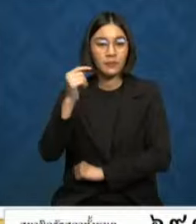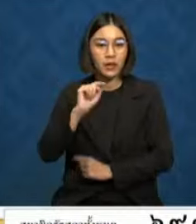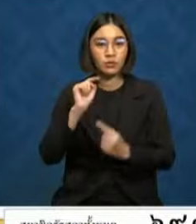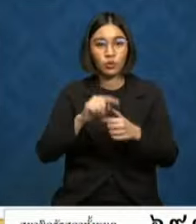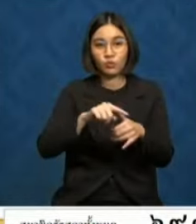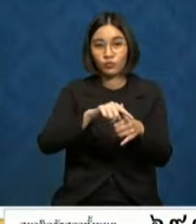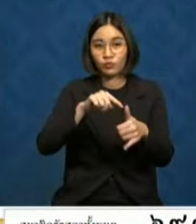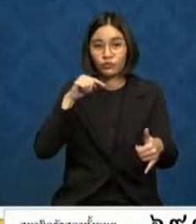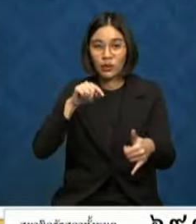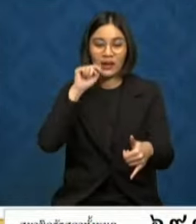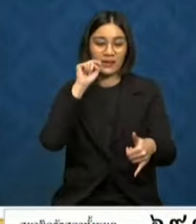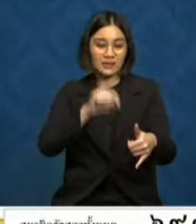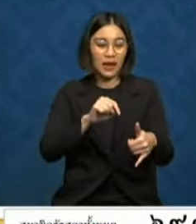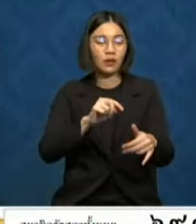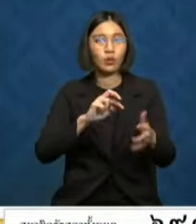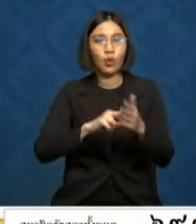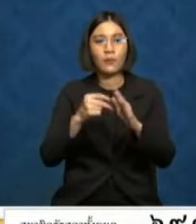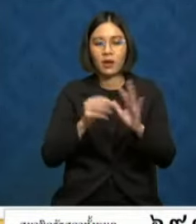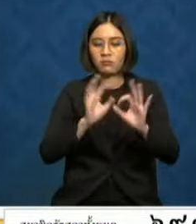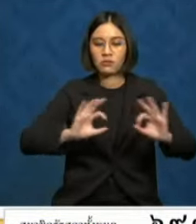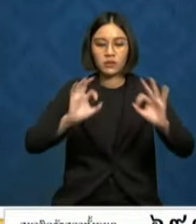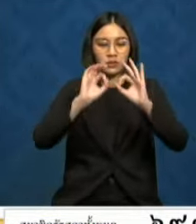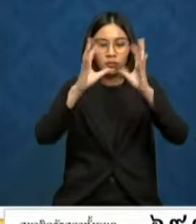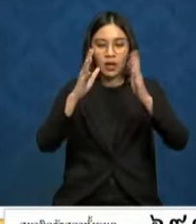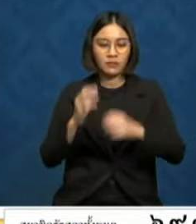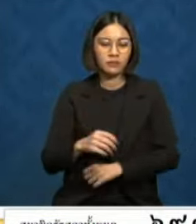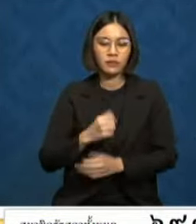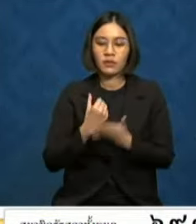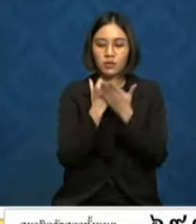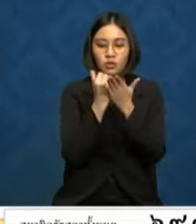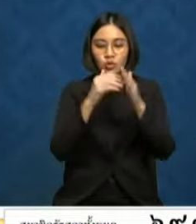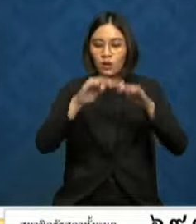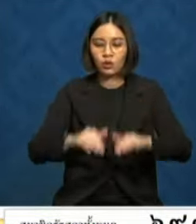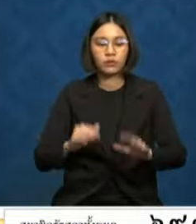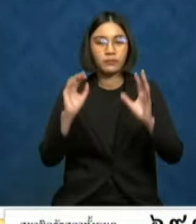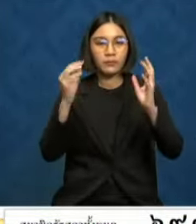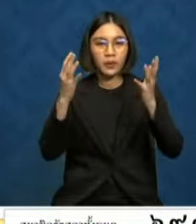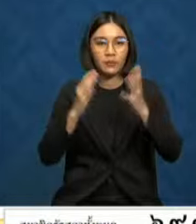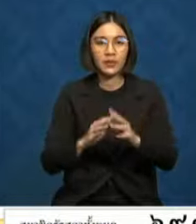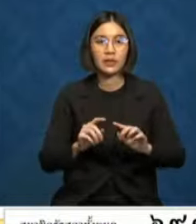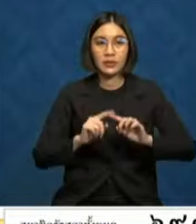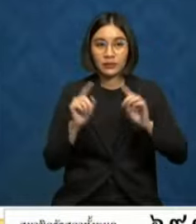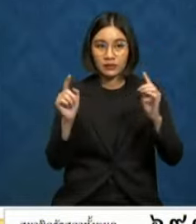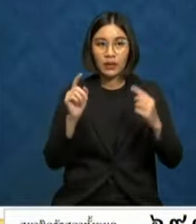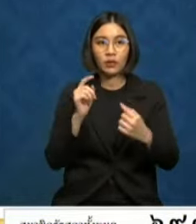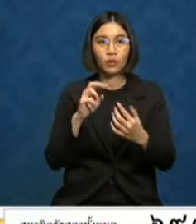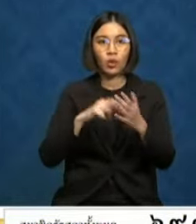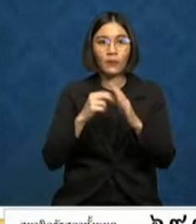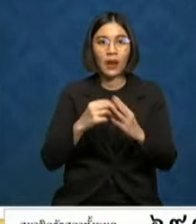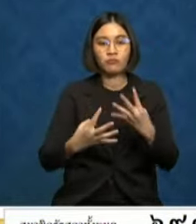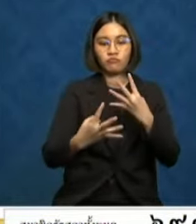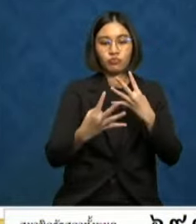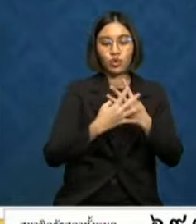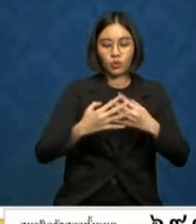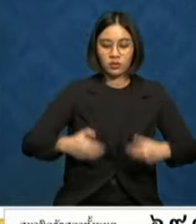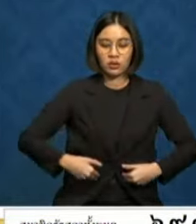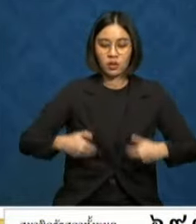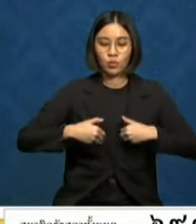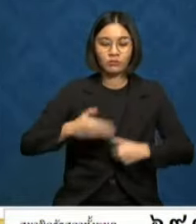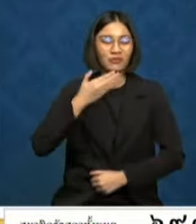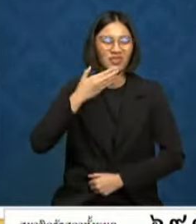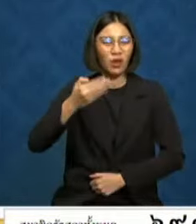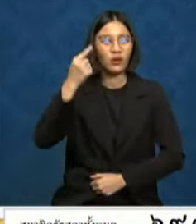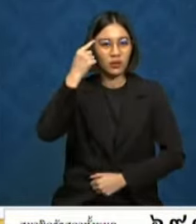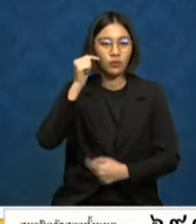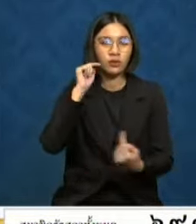ประหารชีวิตนั้นไม่ได้มีนัยสำคัญในการที่ทำให้อาชญากรรมลดลงเลยนะครับทางที่ดีก็คือจะเป็นโทษจำคุกตลอดชีวิตน่าจะเหมาะสมกว่า